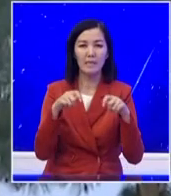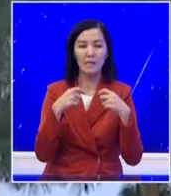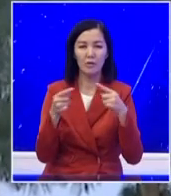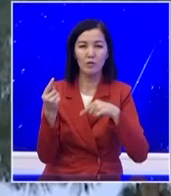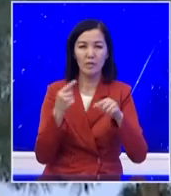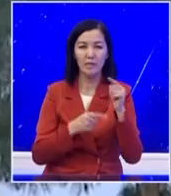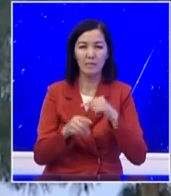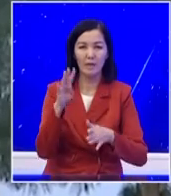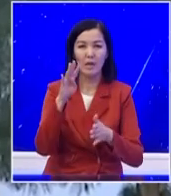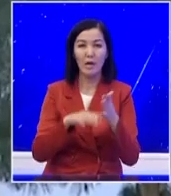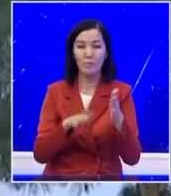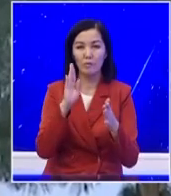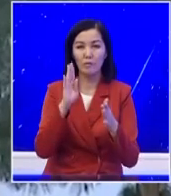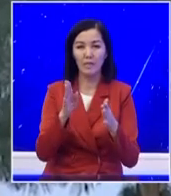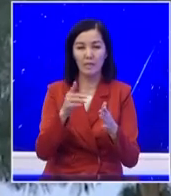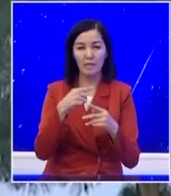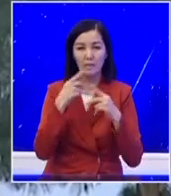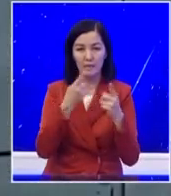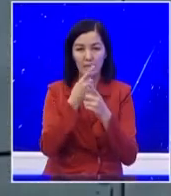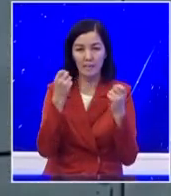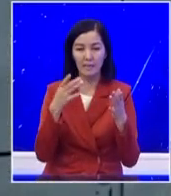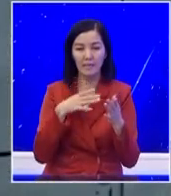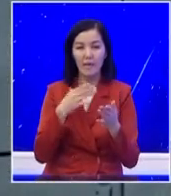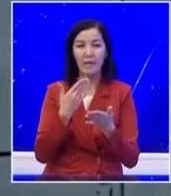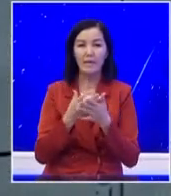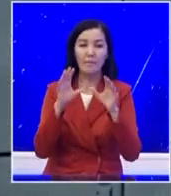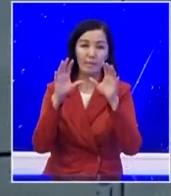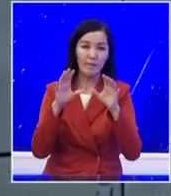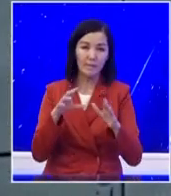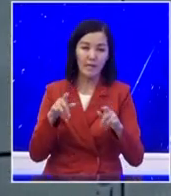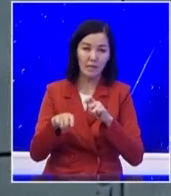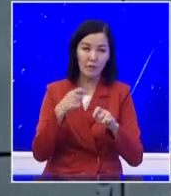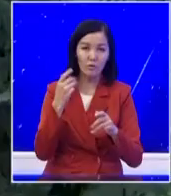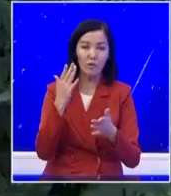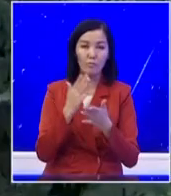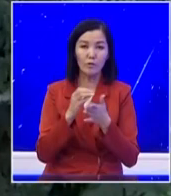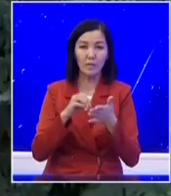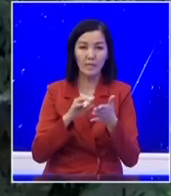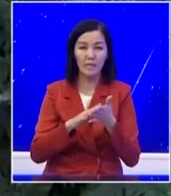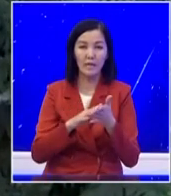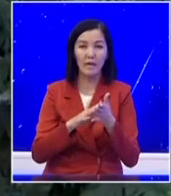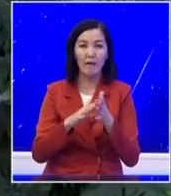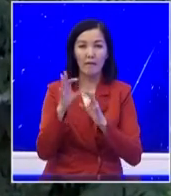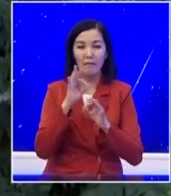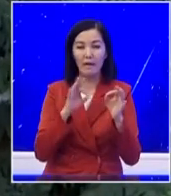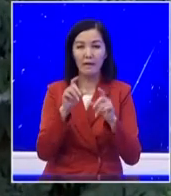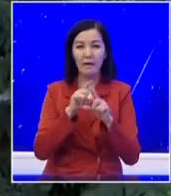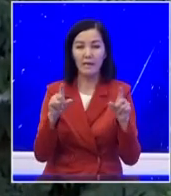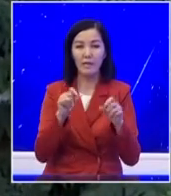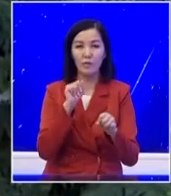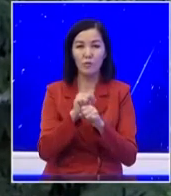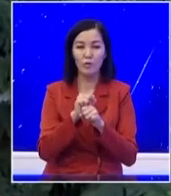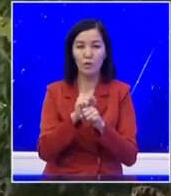кәсіпкерлерге айыппұл салынатынын ескертті. Ал егер бұл заң бұзушылық қайтадан тіркелсе, дәріхананың лицензиясын тоқтатуға дейін